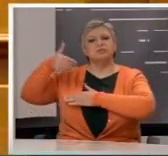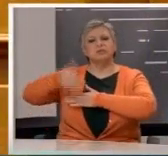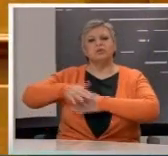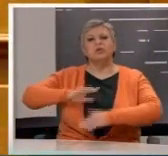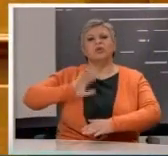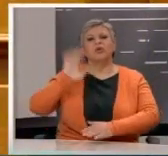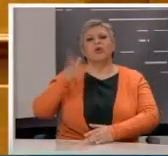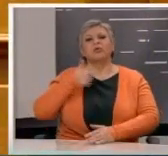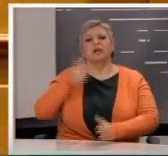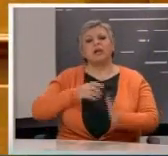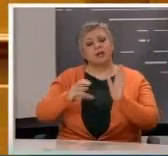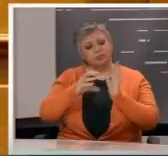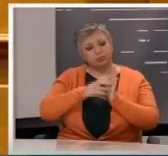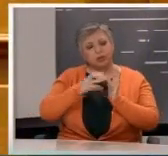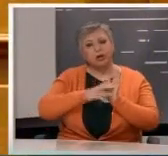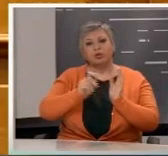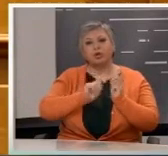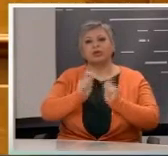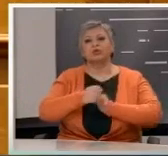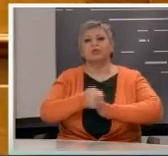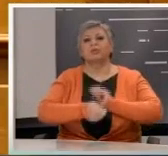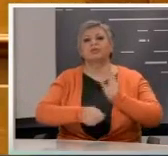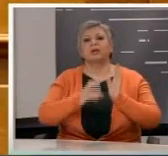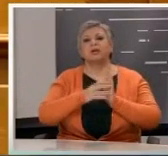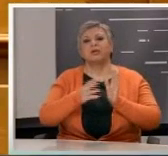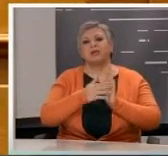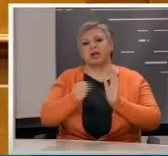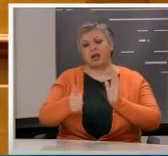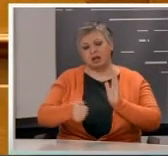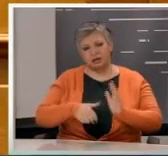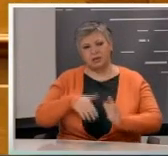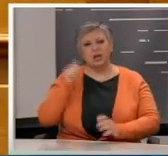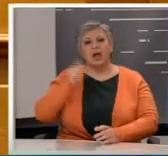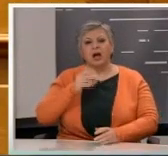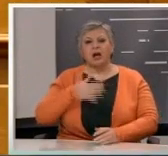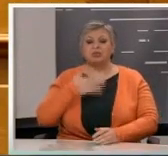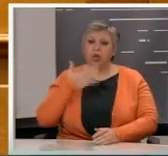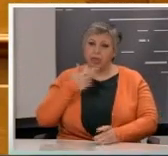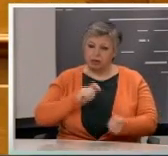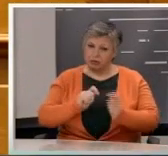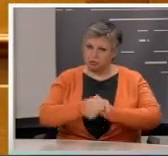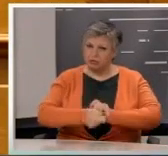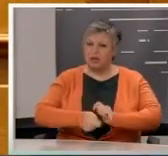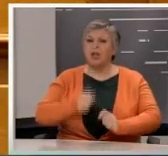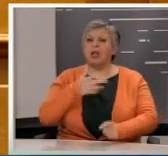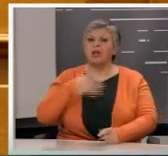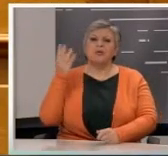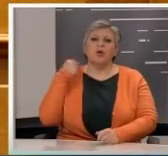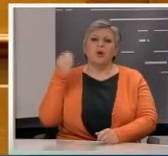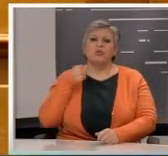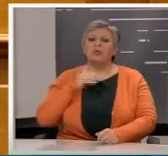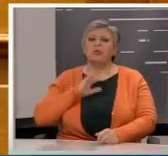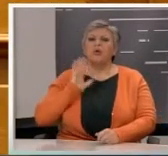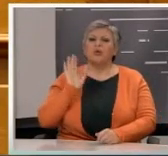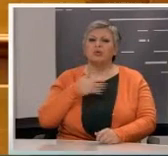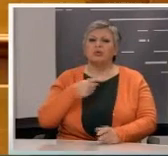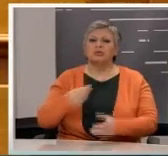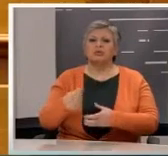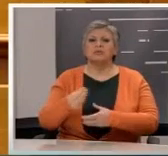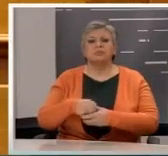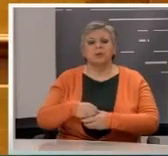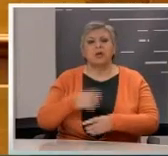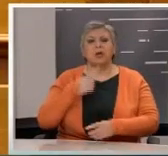του άρθρου 86, παράγραφος 3 του Συντάγματος, ακούω αρκετούς από τους φερόμενους ως εμπλεκόμενους να καταφεύγουν σε επιχειρήματα τα οποία, πού